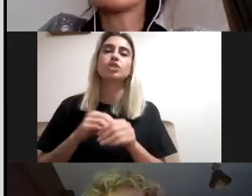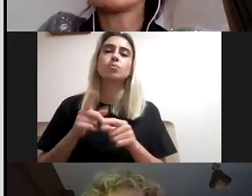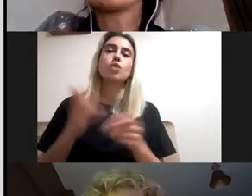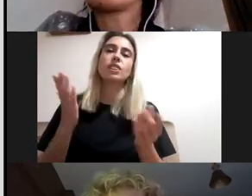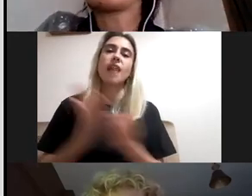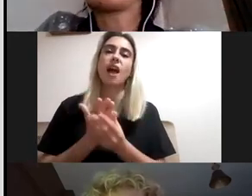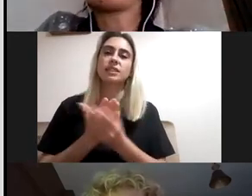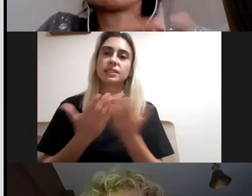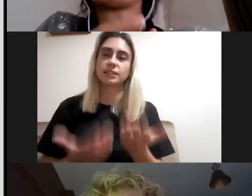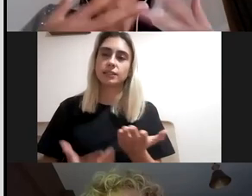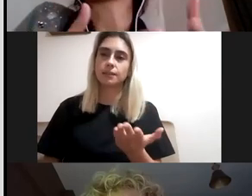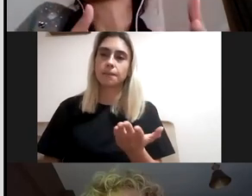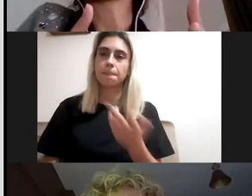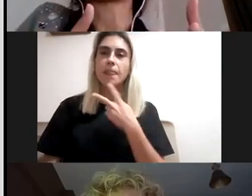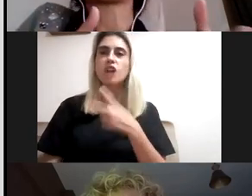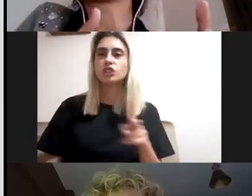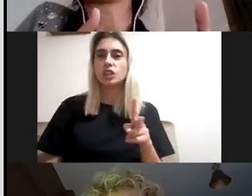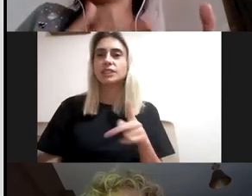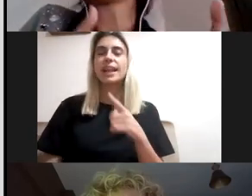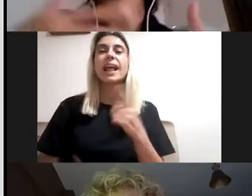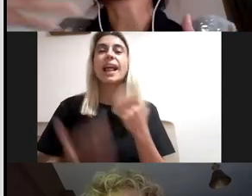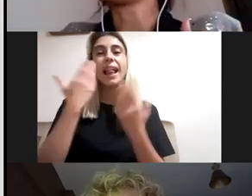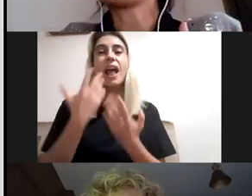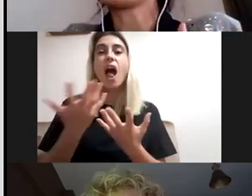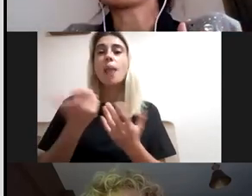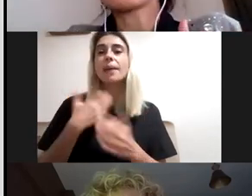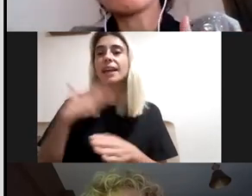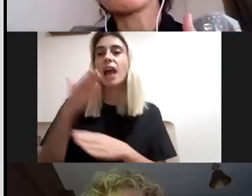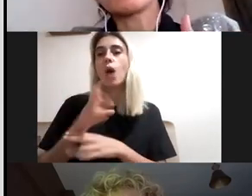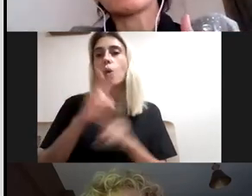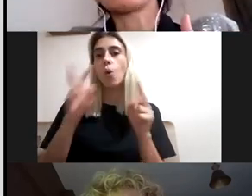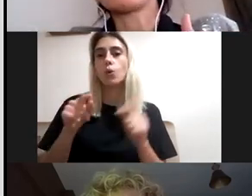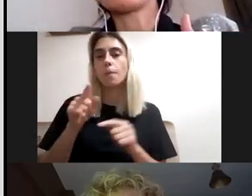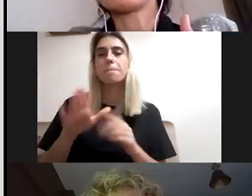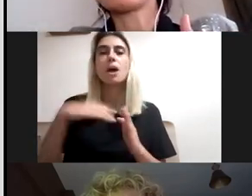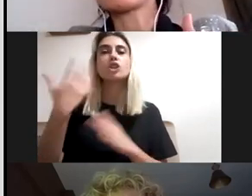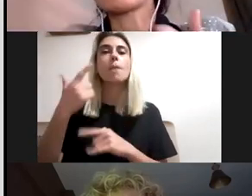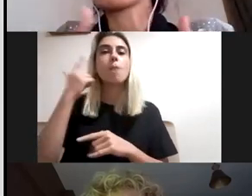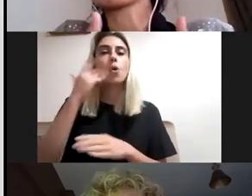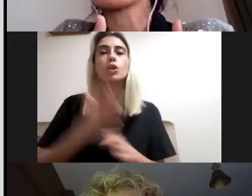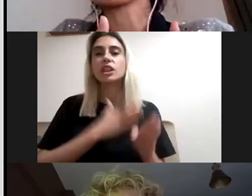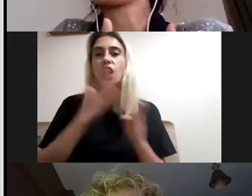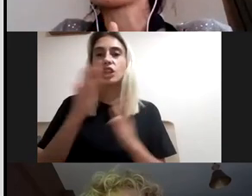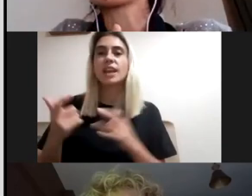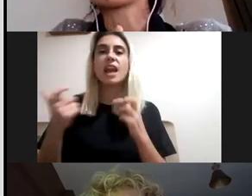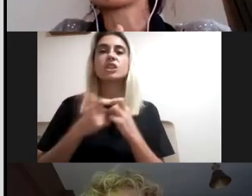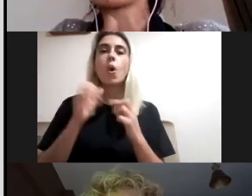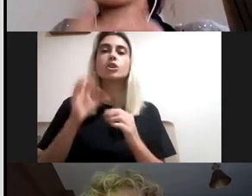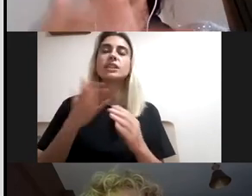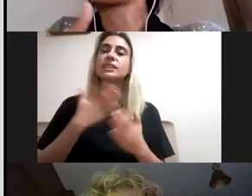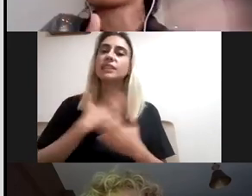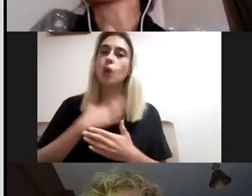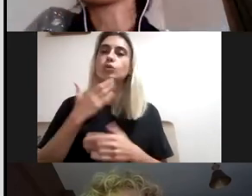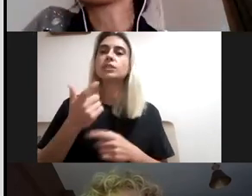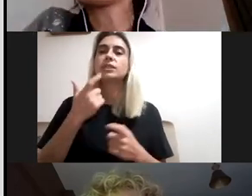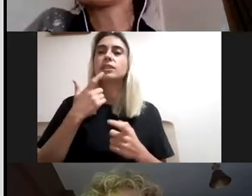açıkçası. Benim ilgi alanıma giren bir konuydu. Bir anda bu iş başka bir boyuta geldi. Reza Hocam sağ olsun yıllarca beraber